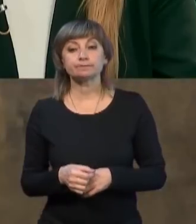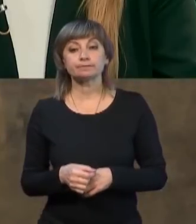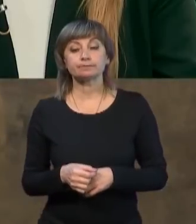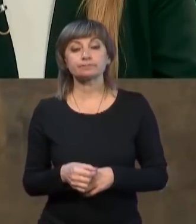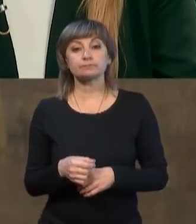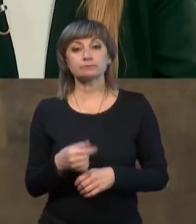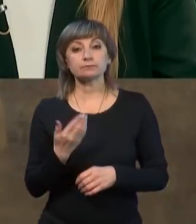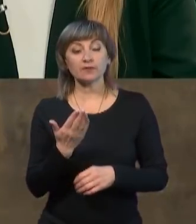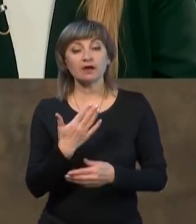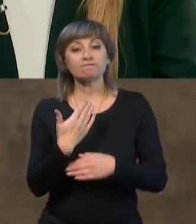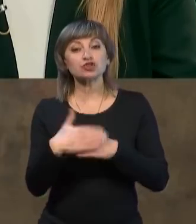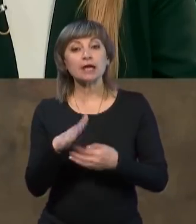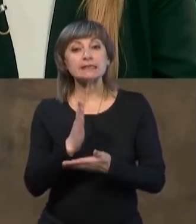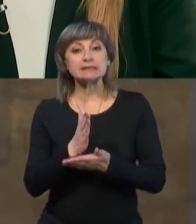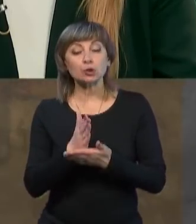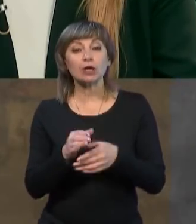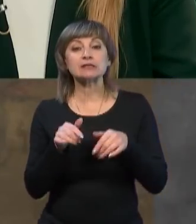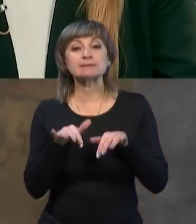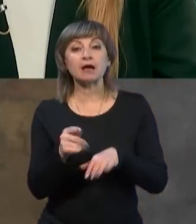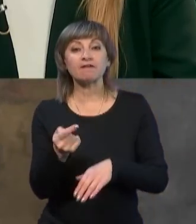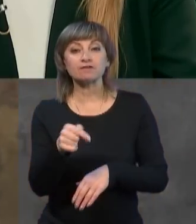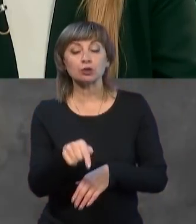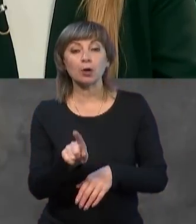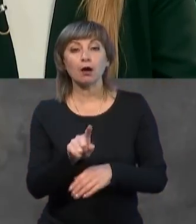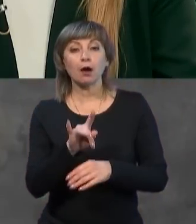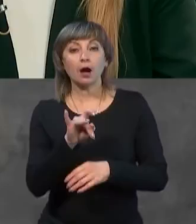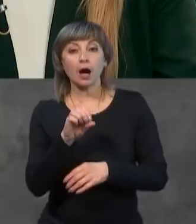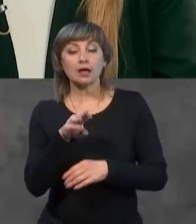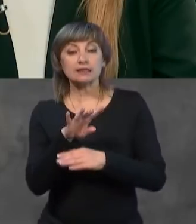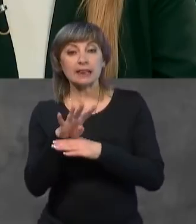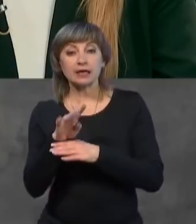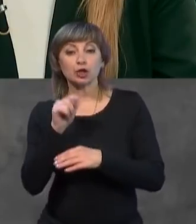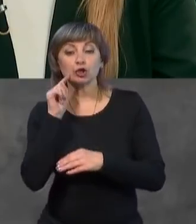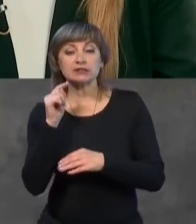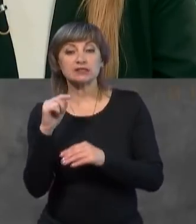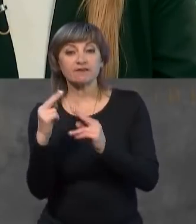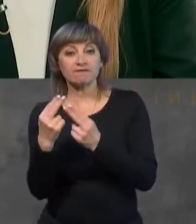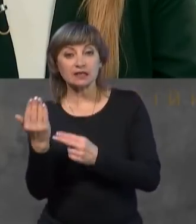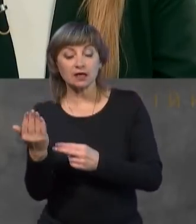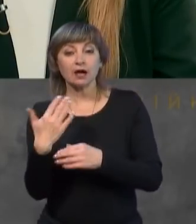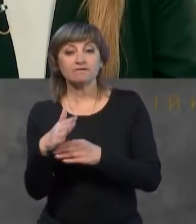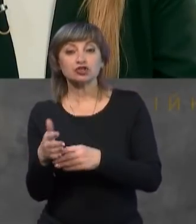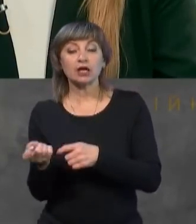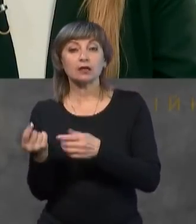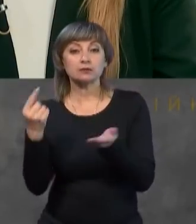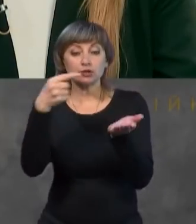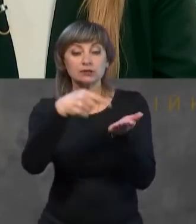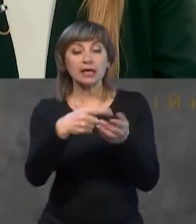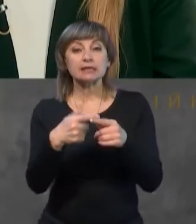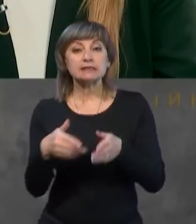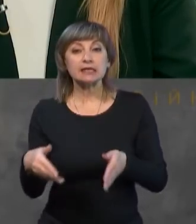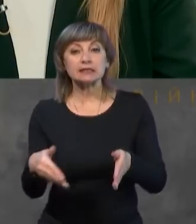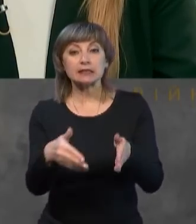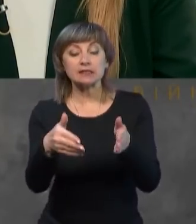Вона вже існує. Справа в тому, що і артилерія Російської Федерації вже дістає до цієї траси, по